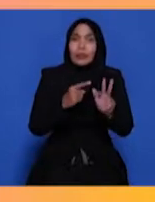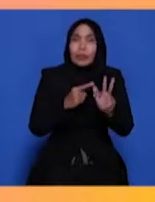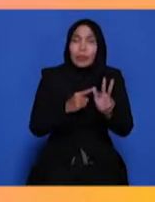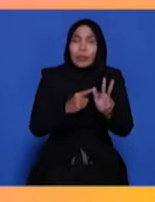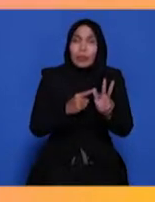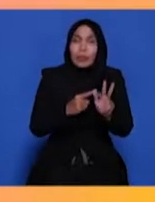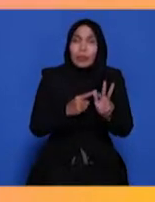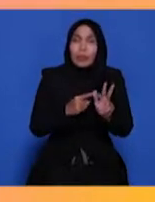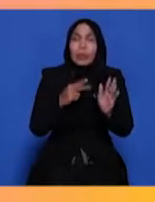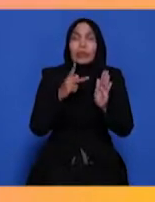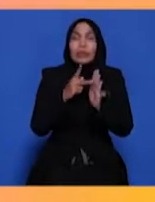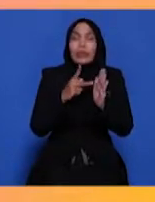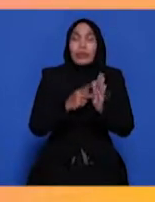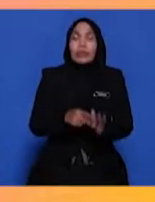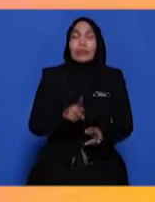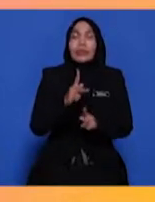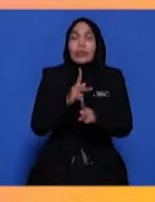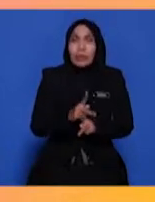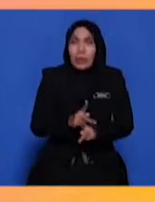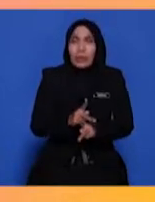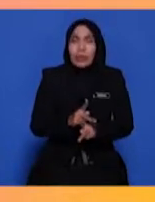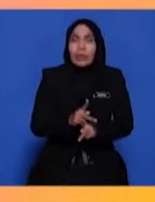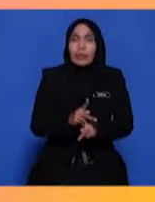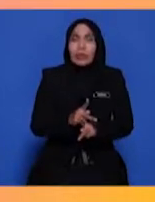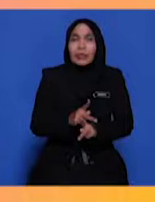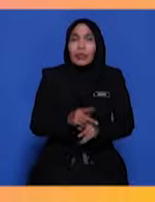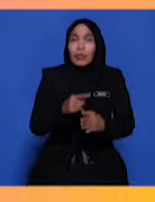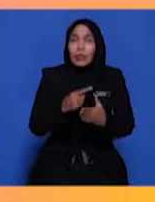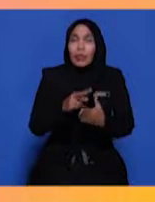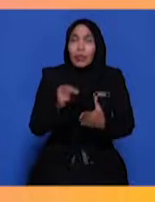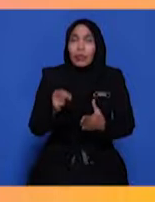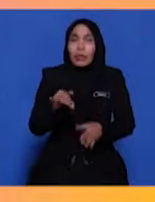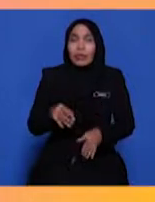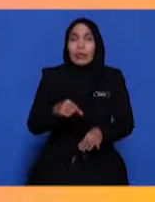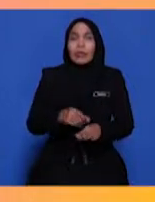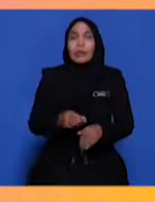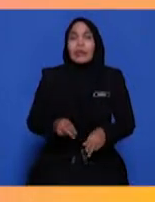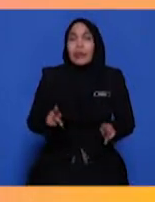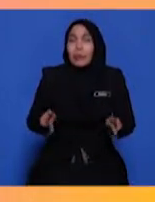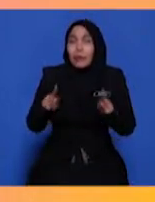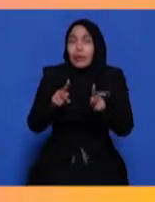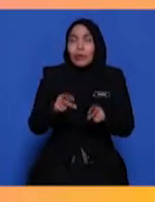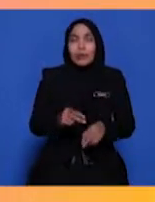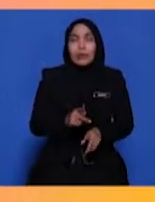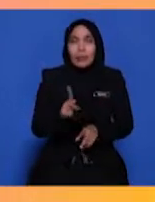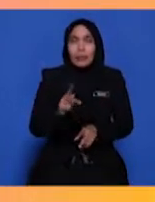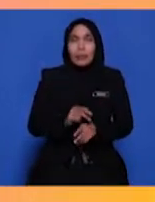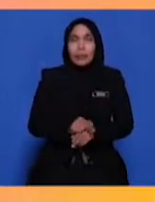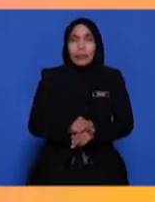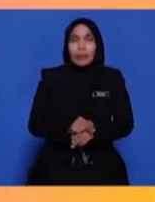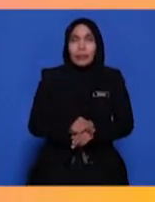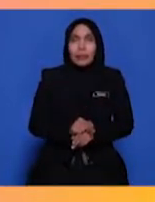pula, mengira simpanan bulanan yang diperlukan untuk mencapai matlamat jangka pendek dan